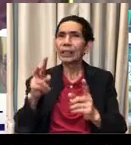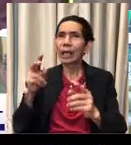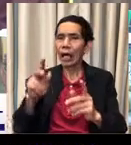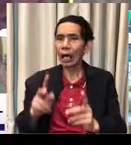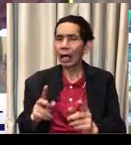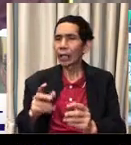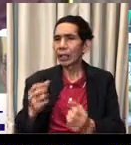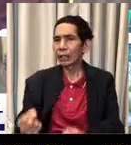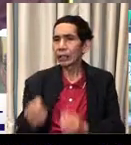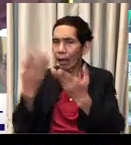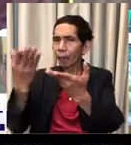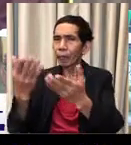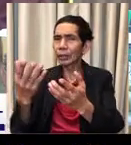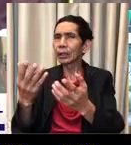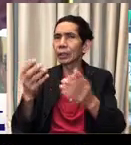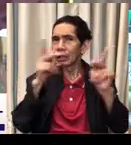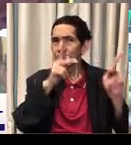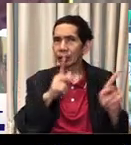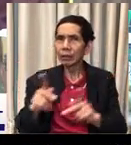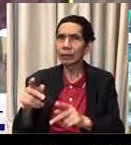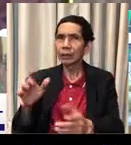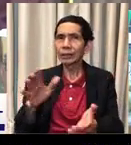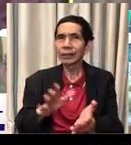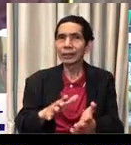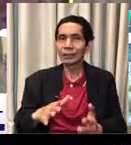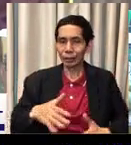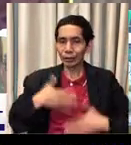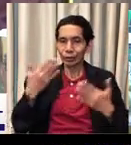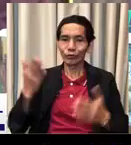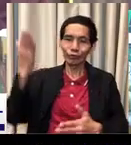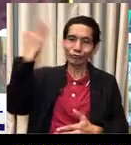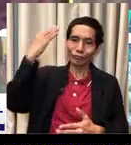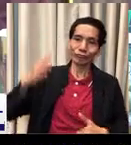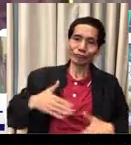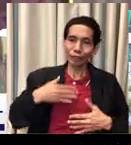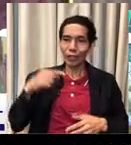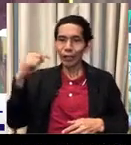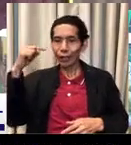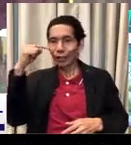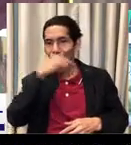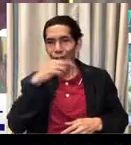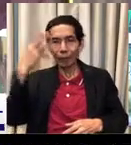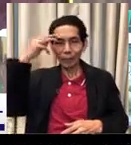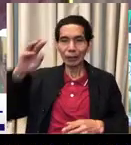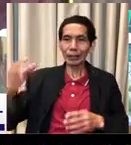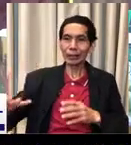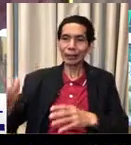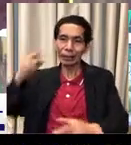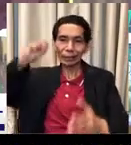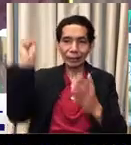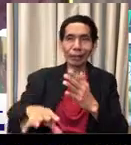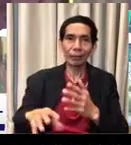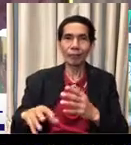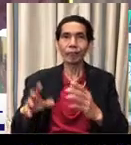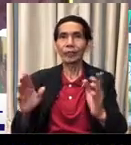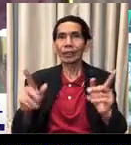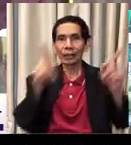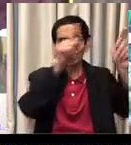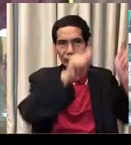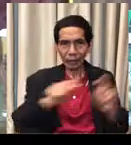rito eh. Wala. Siguro natutuwa sila nung araw, naloloko nila yung mayor, tapos itatapon lang. Anong tawag yan?